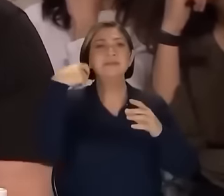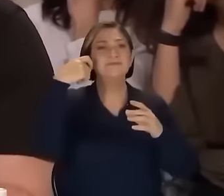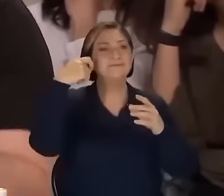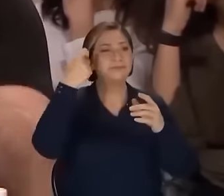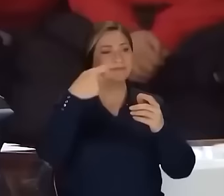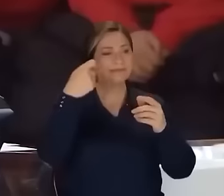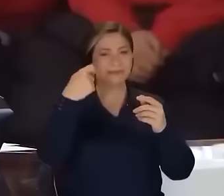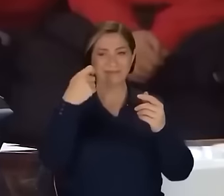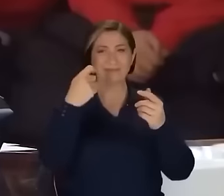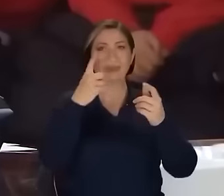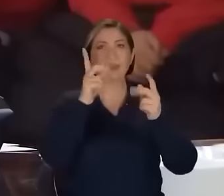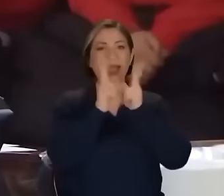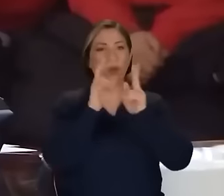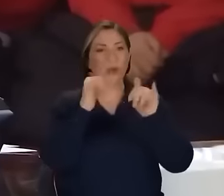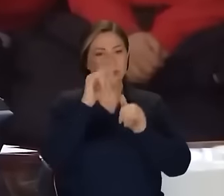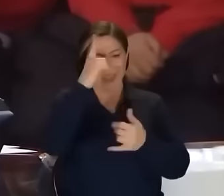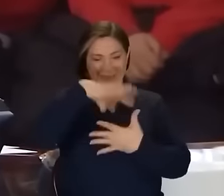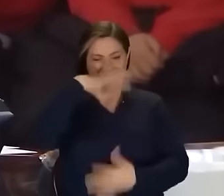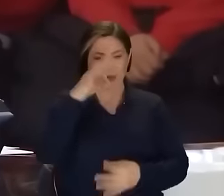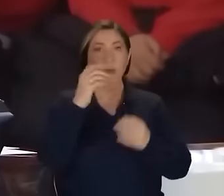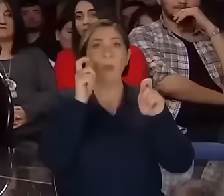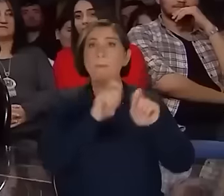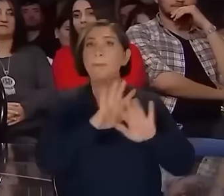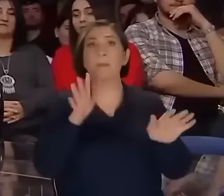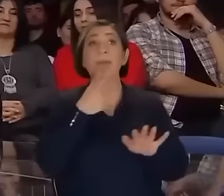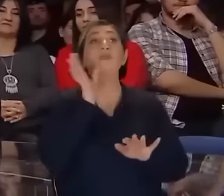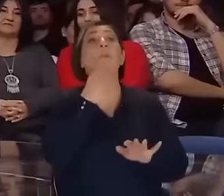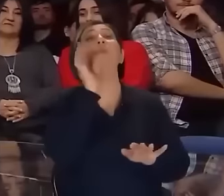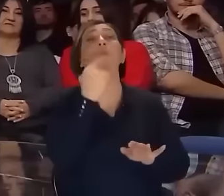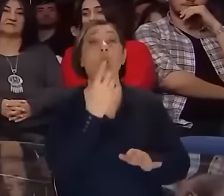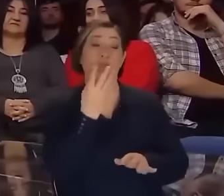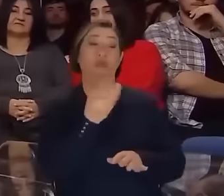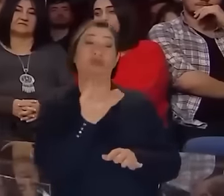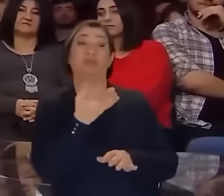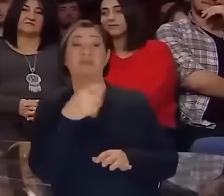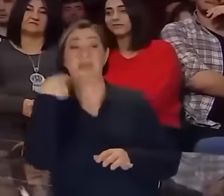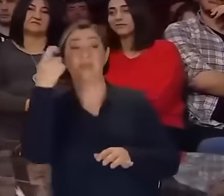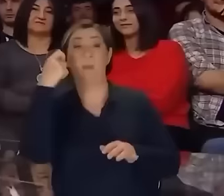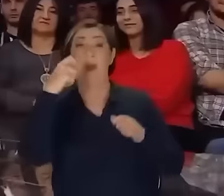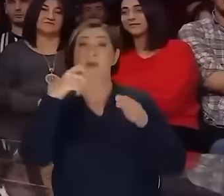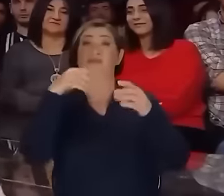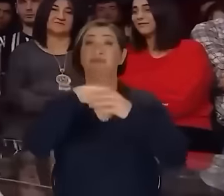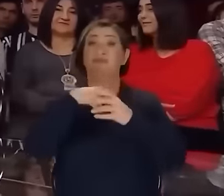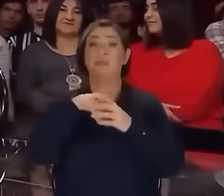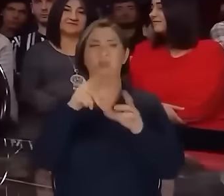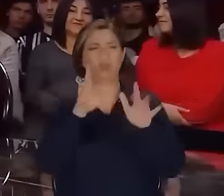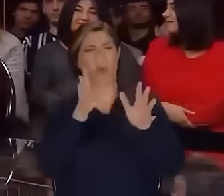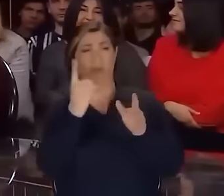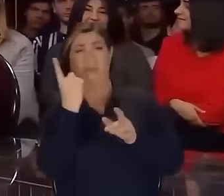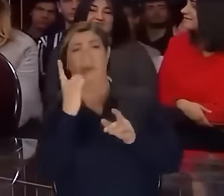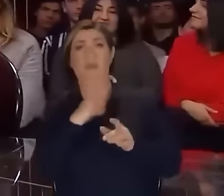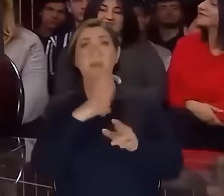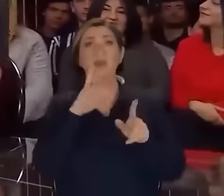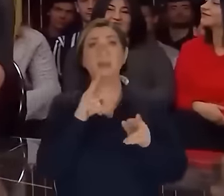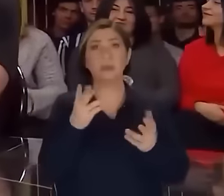perdede gösterildi. Bu yepyeni bir şeydi ki. Ya bilmiyorsan bari bilmiyorum de. Olur mu canım sinema perdesinde? Her şeyde böyle bir tuhaf bir